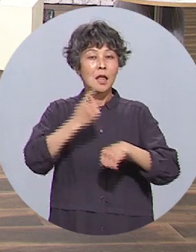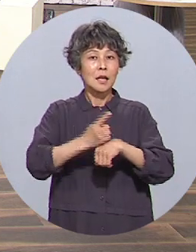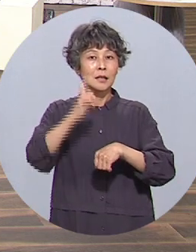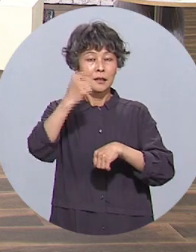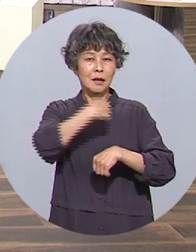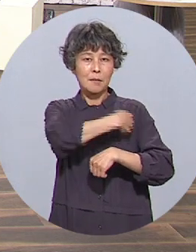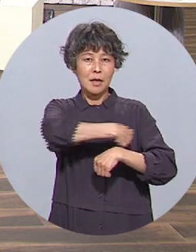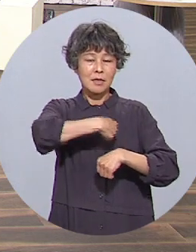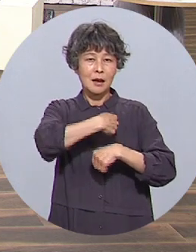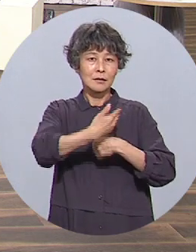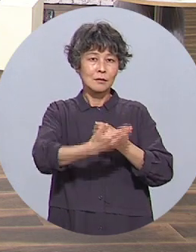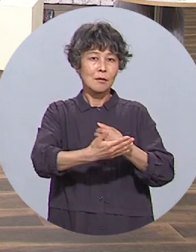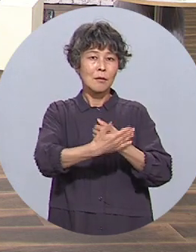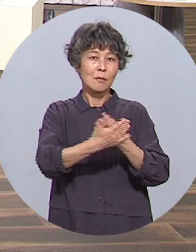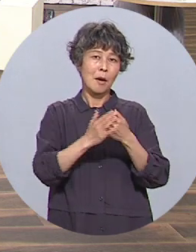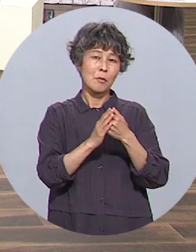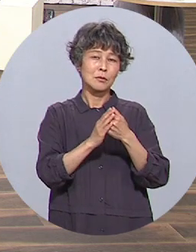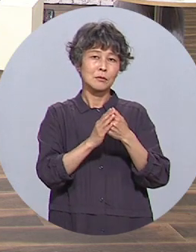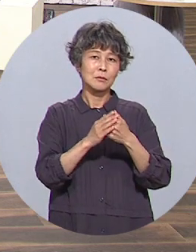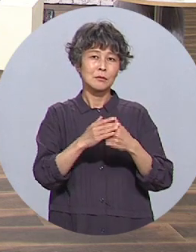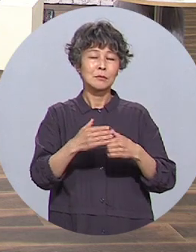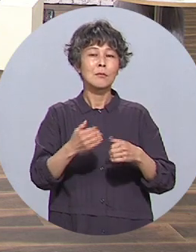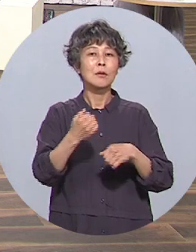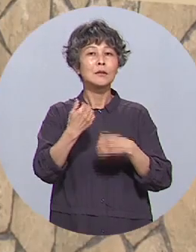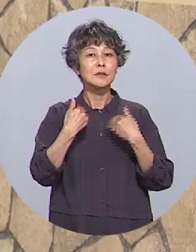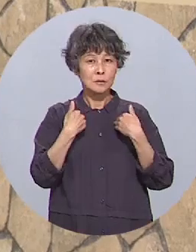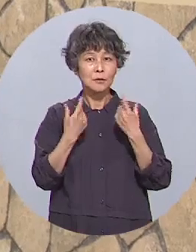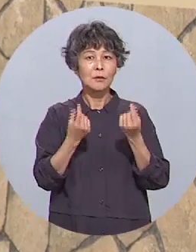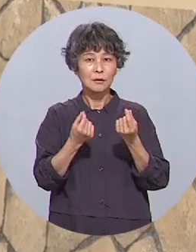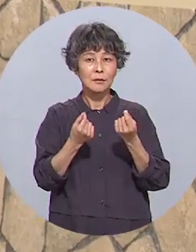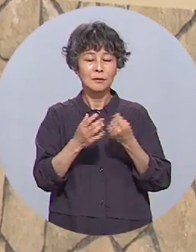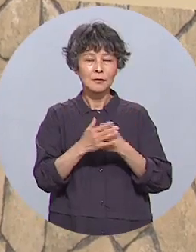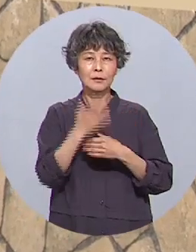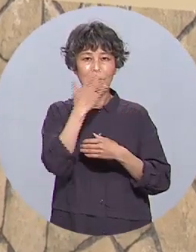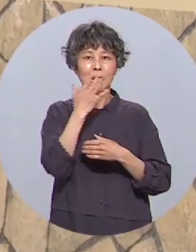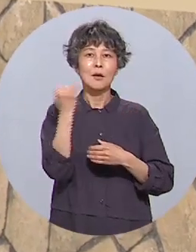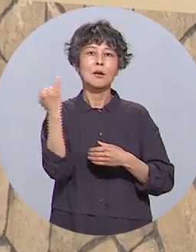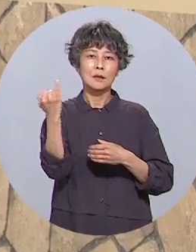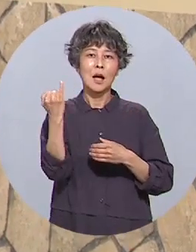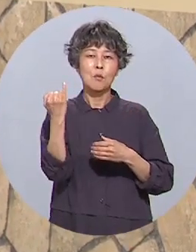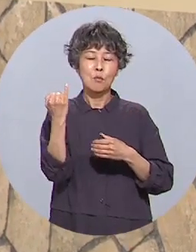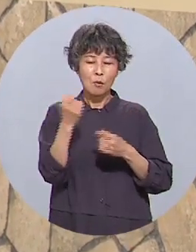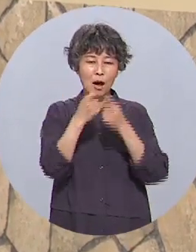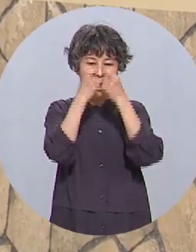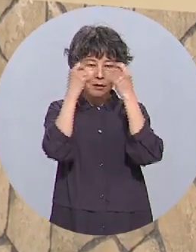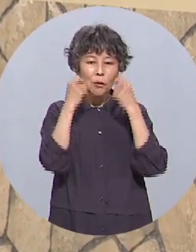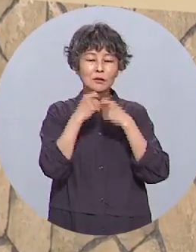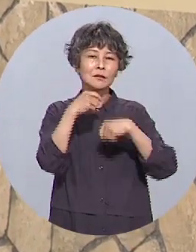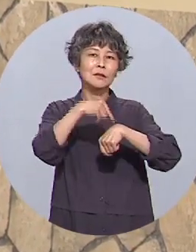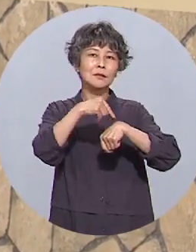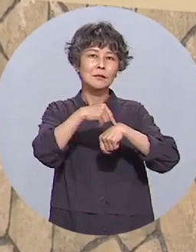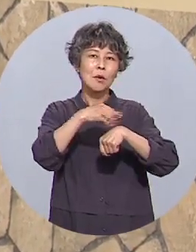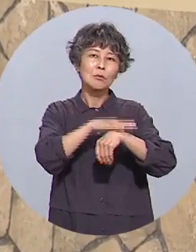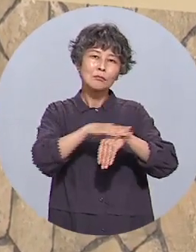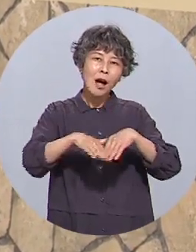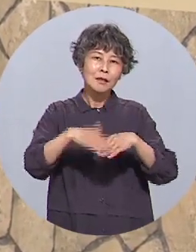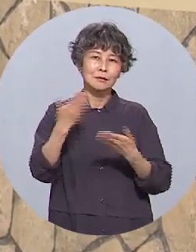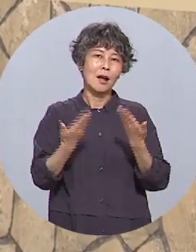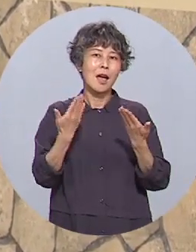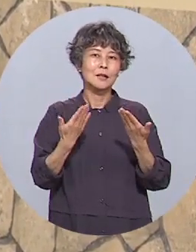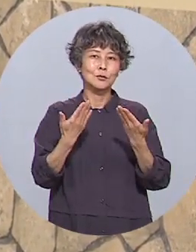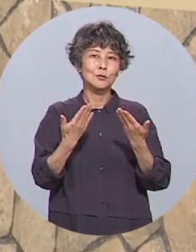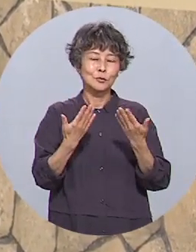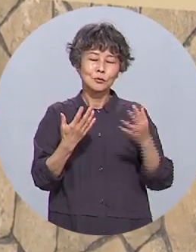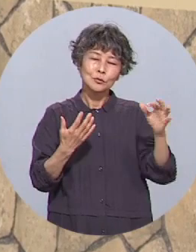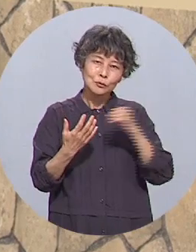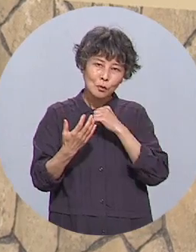メンタルのケアっていうのも大変そうですよね。 そうですよね。この佐藤さんはですね、そのプライベートとのバランスもうまく取りながらお仕事に励